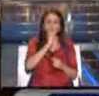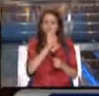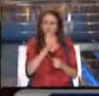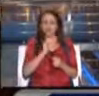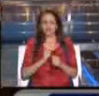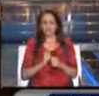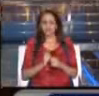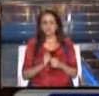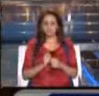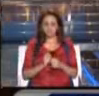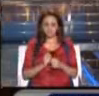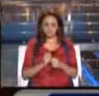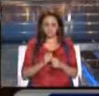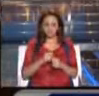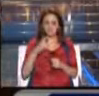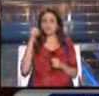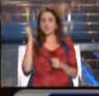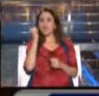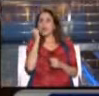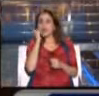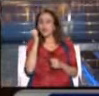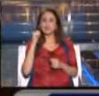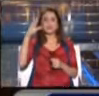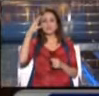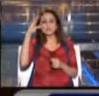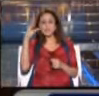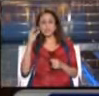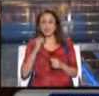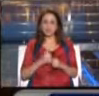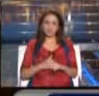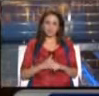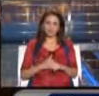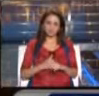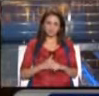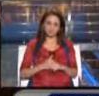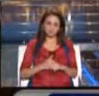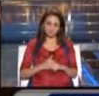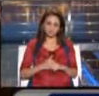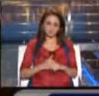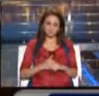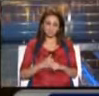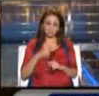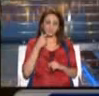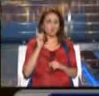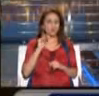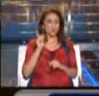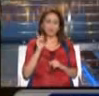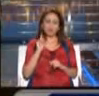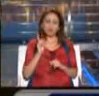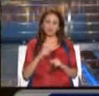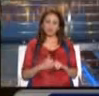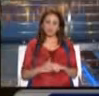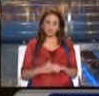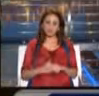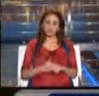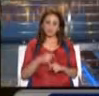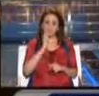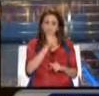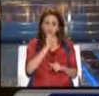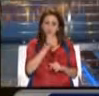مش طبعا شادر النادر، النادر لعب اهلي وزمالك، فبتبقى القصه كده. لكنه لا، اعتقد انه